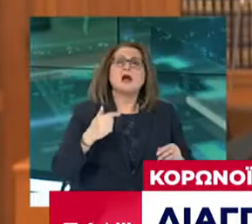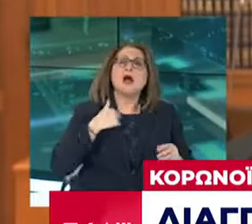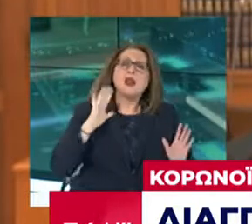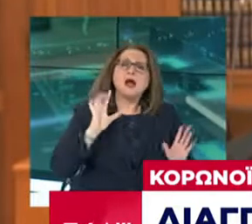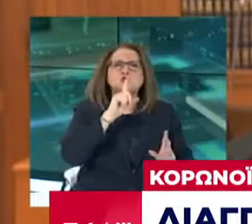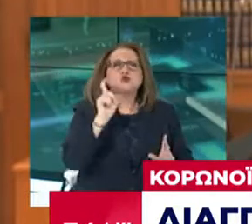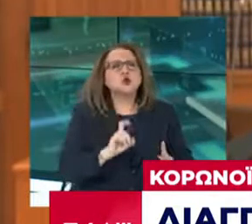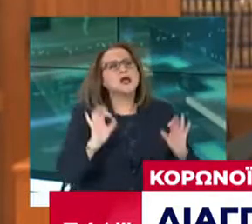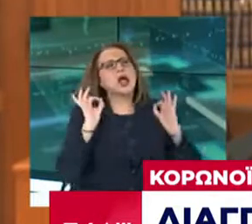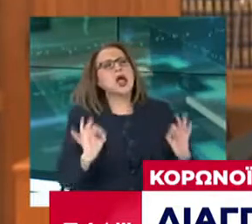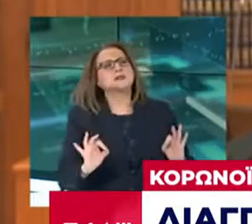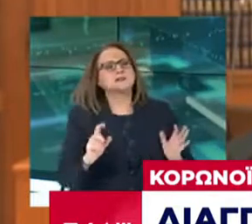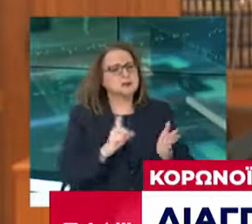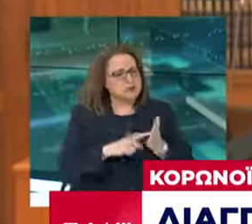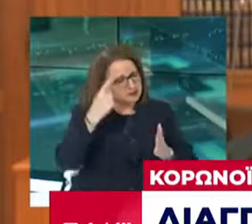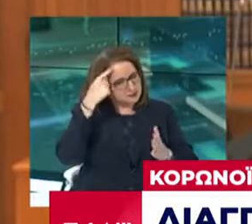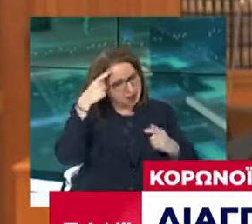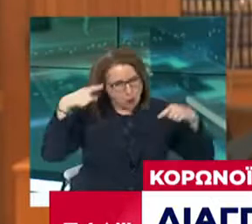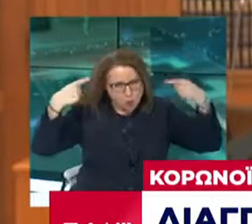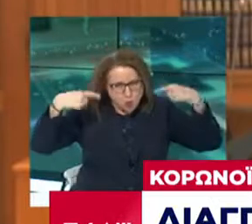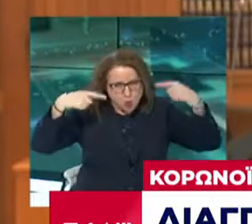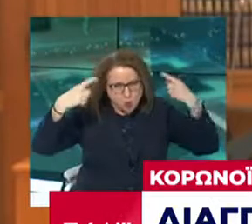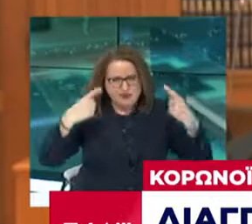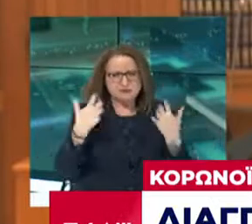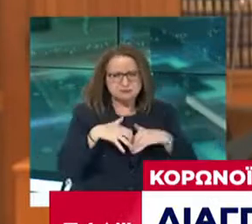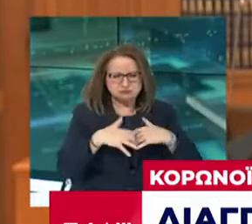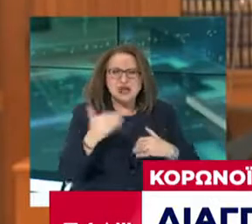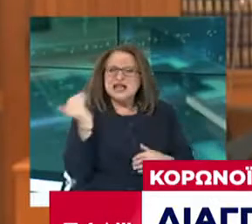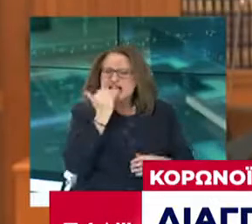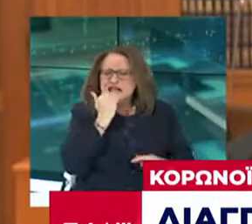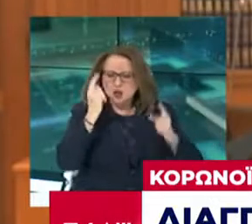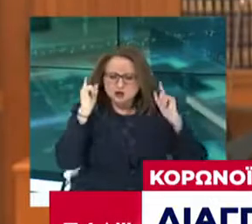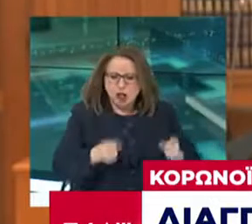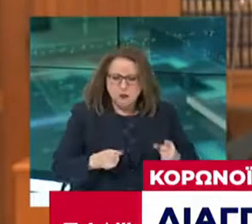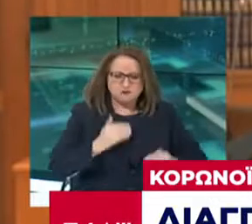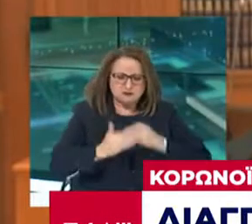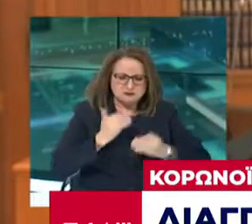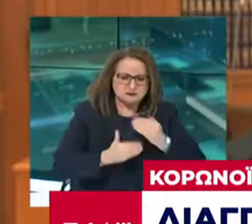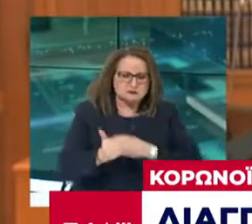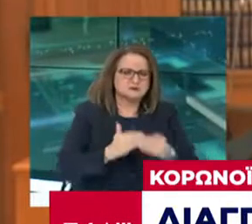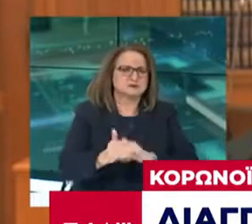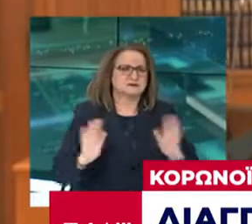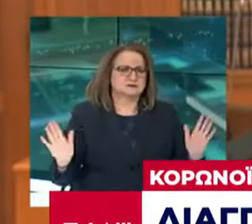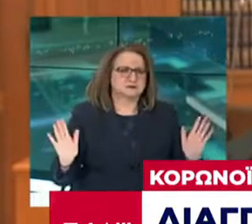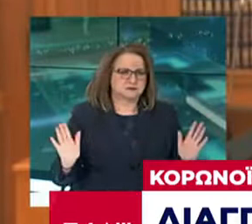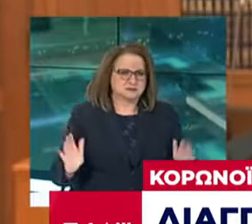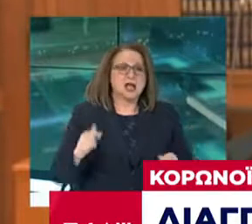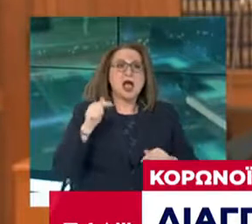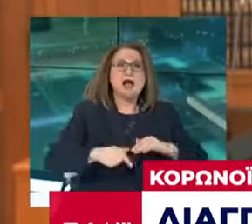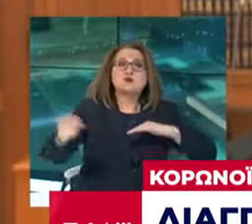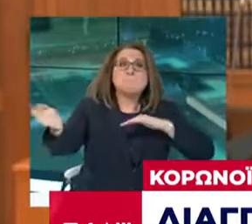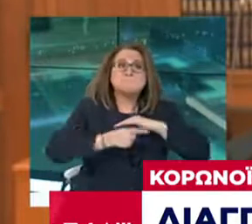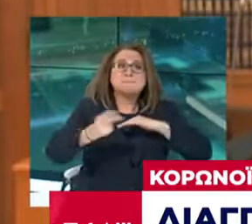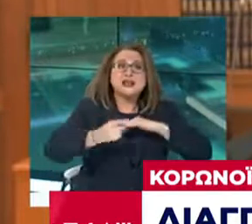ευελιξία, γρήγορες αποφάσεις και τολμηρές κινήσεις. Την ασύμμετρη απειλή του μεταναστευτικού την αντιμετωπίζουμε με επιτυχία,